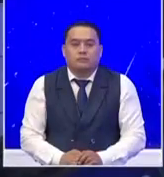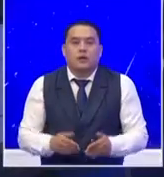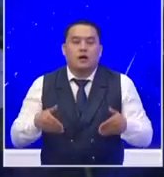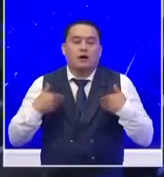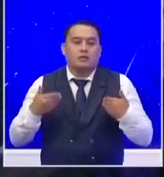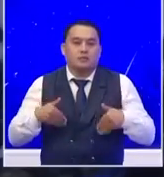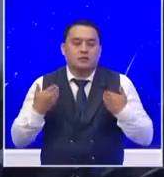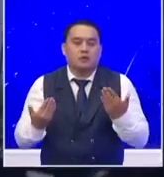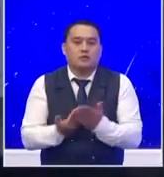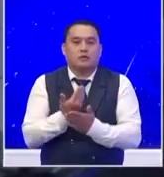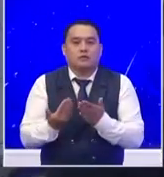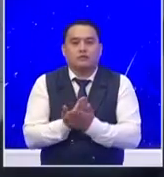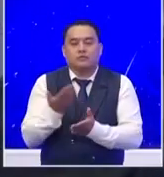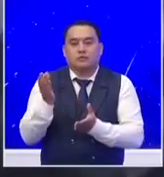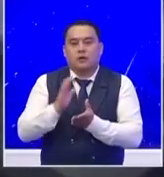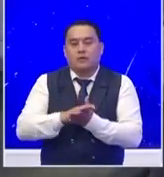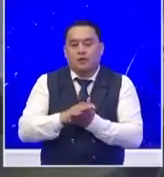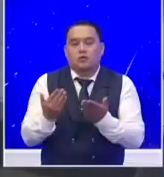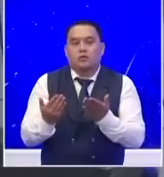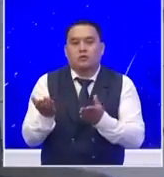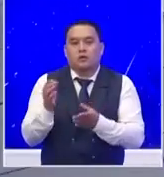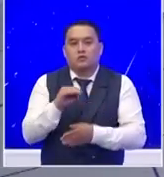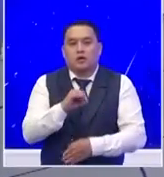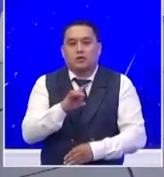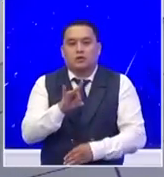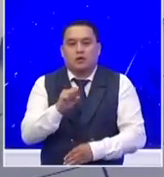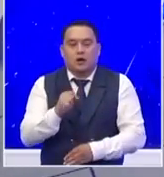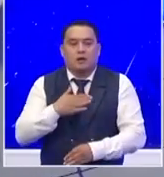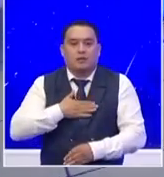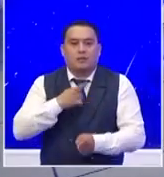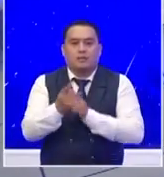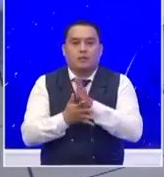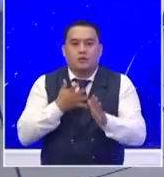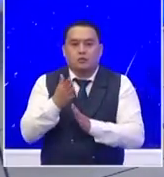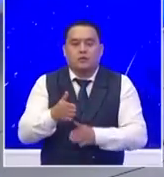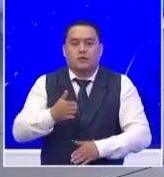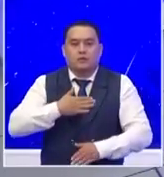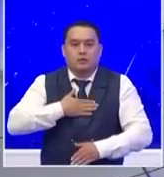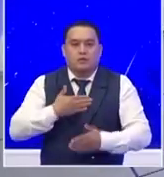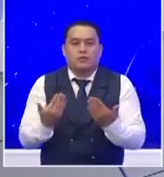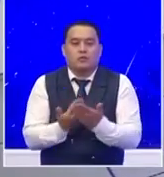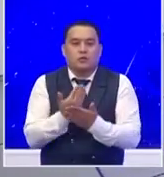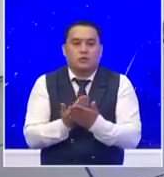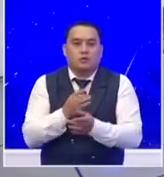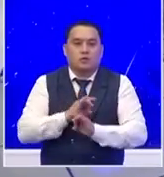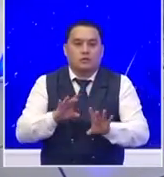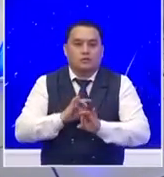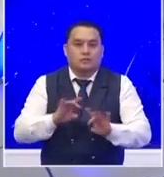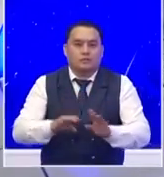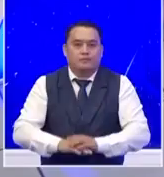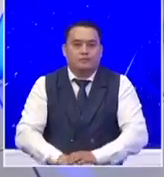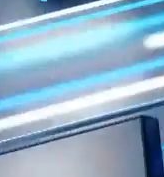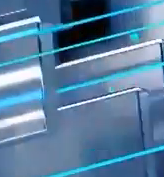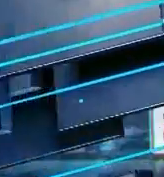Армағайын жетсу арнасының тікелей эфирінде жаңалықтар, студияда Жадыра Серікқызы, сурдоаудармада Марат Жұмабек. Бүгін көретіндеріңіз.